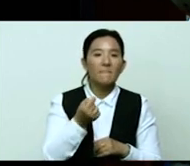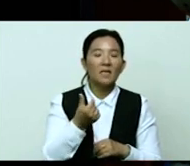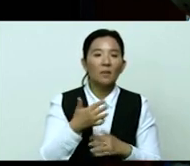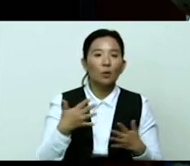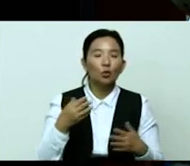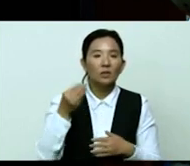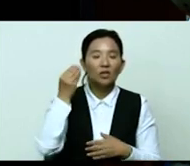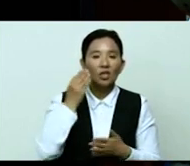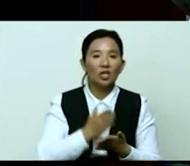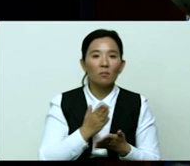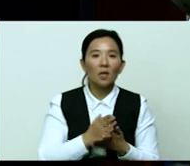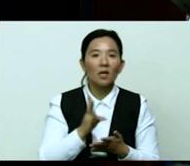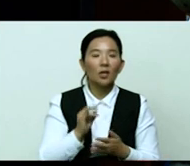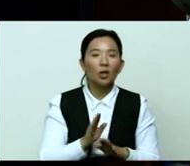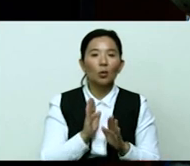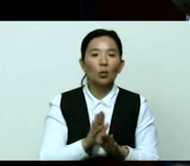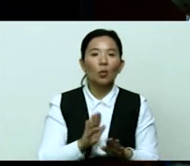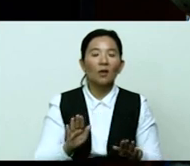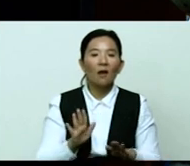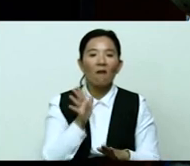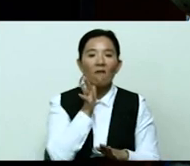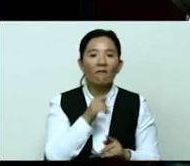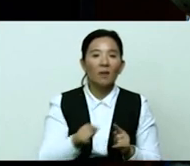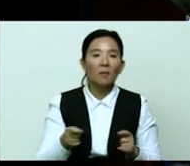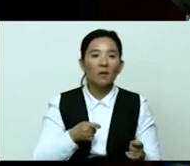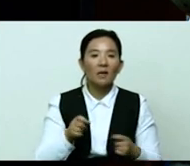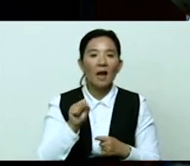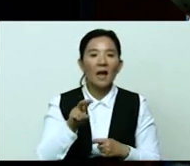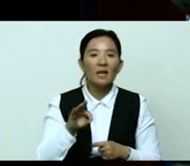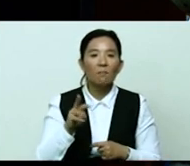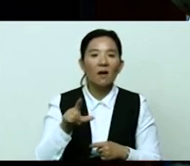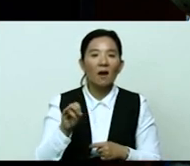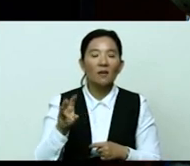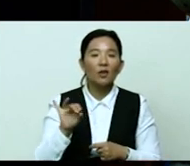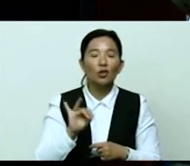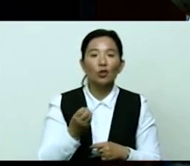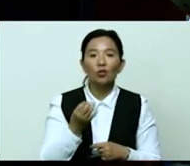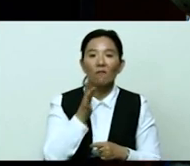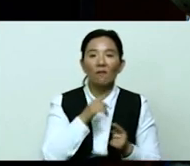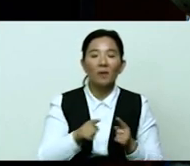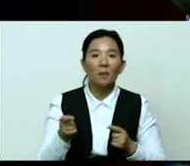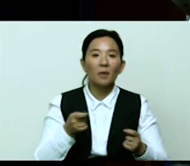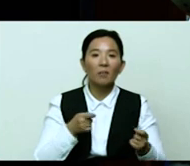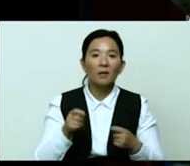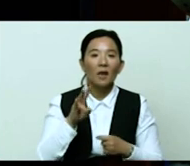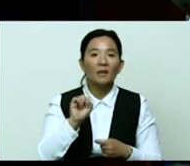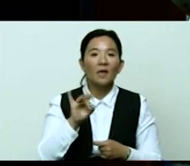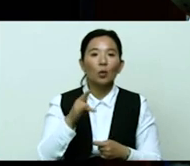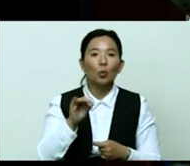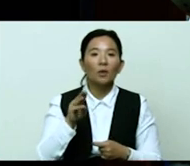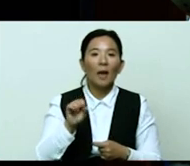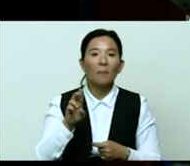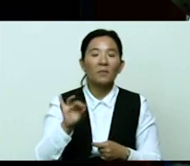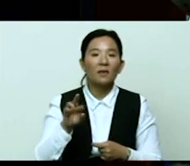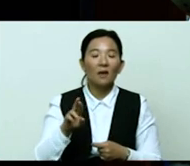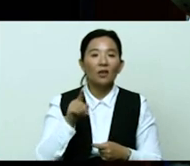большое значение имели не только во время правления Алимхана, но еще и во время правления Нарбутабея, который